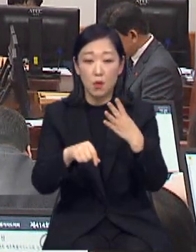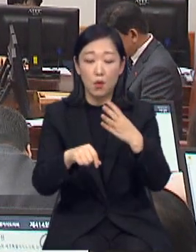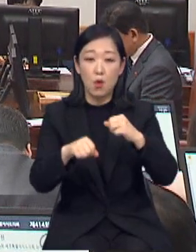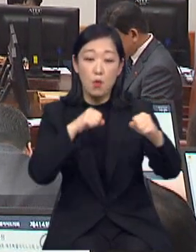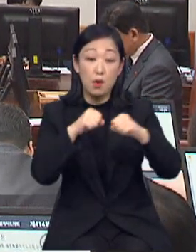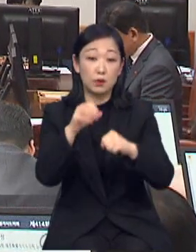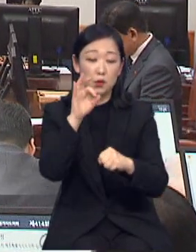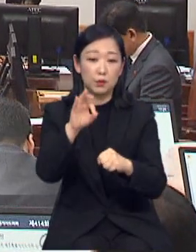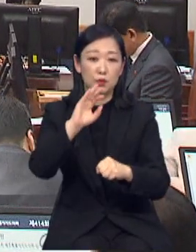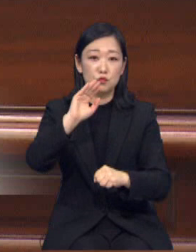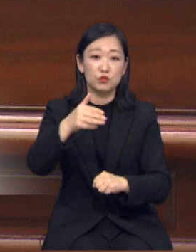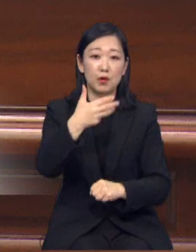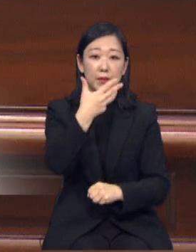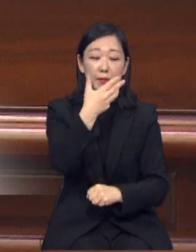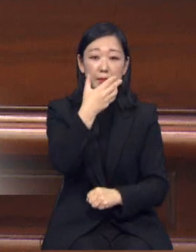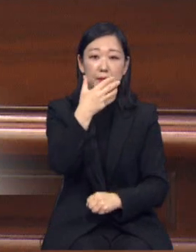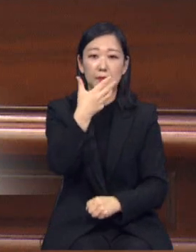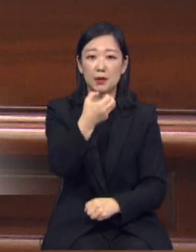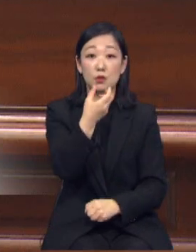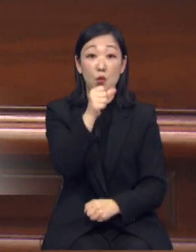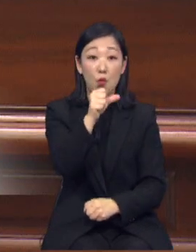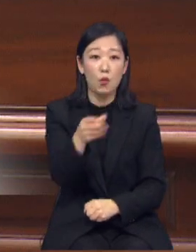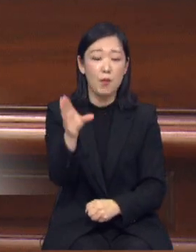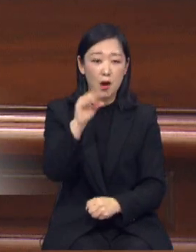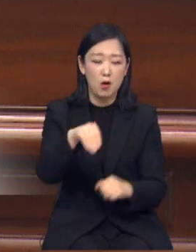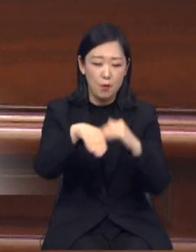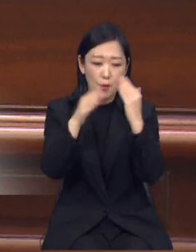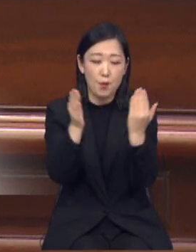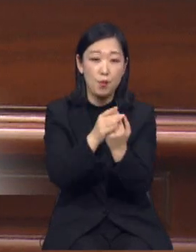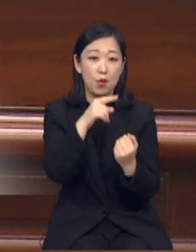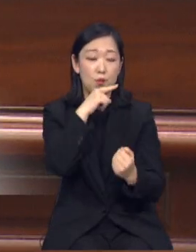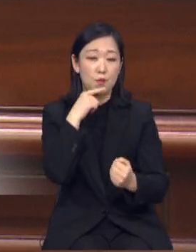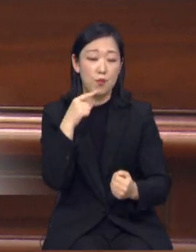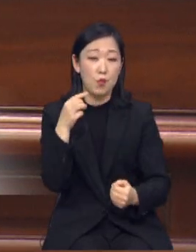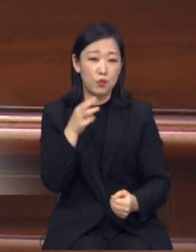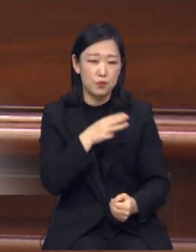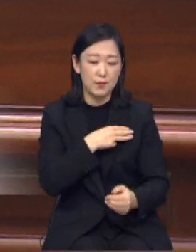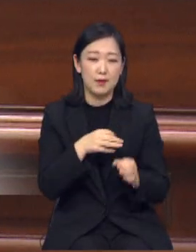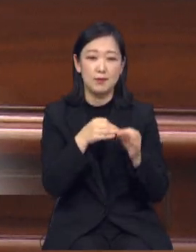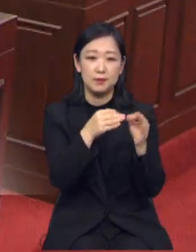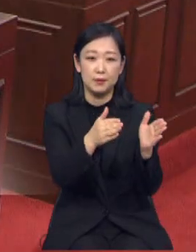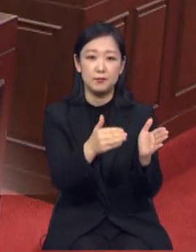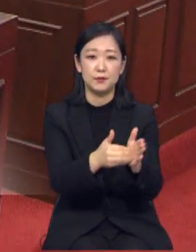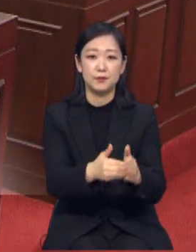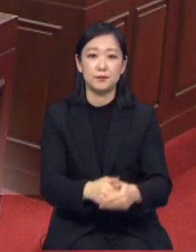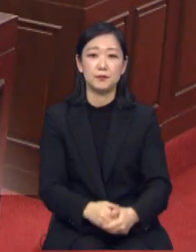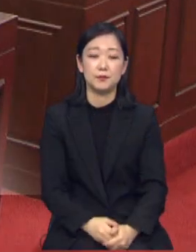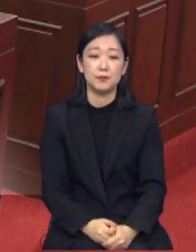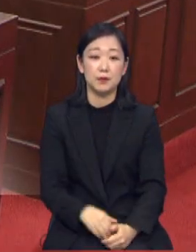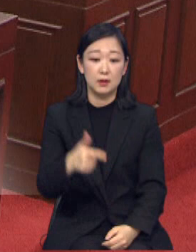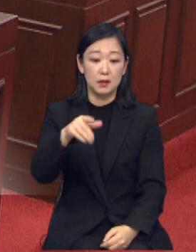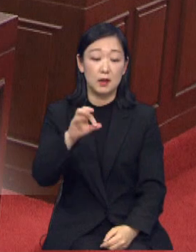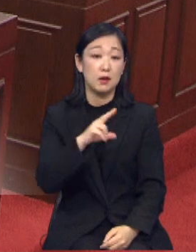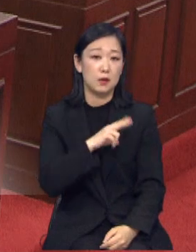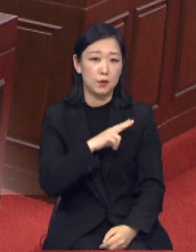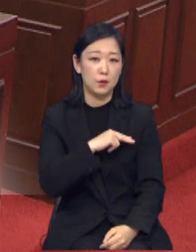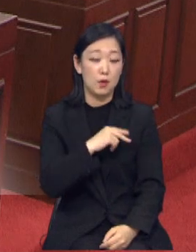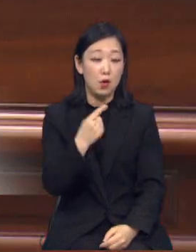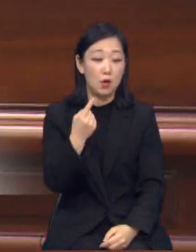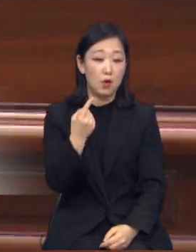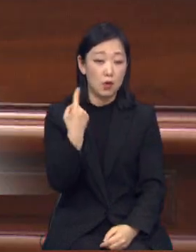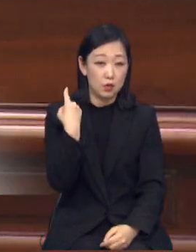의정비 985만원 전액을 제주도 사회복지 공동모금회의에 기부했습니다 강경은 도의원은